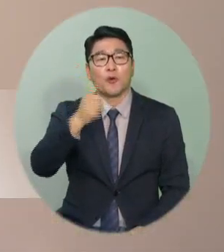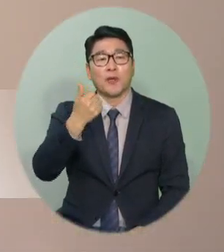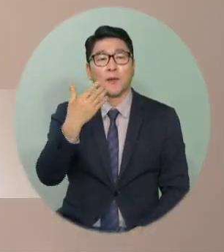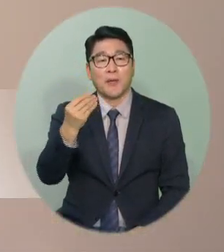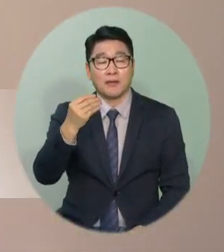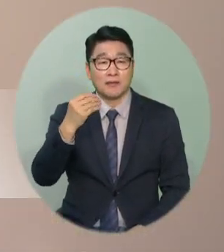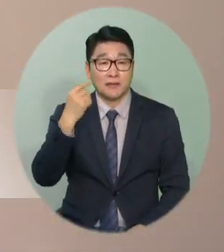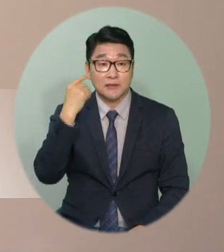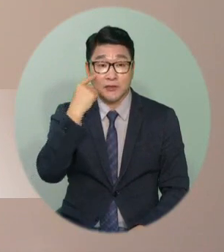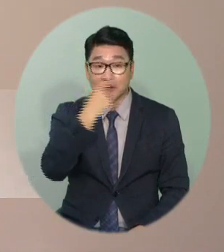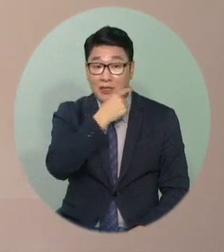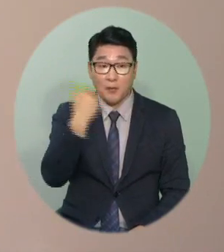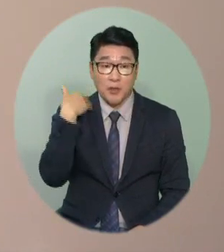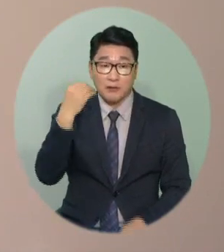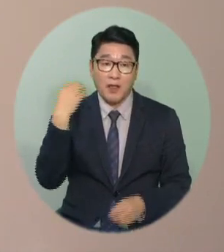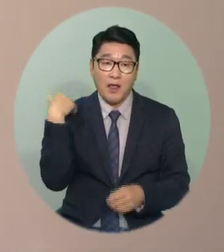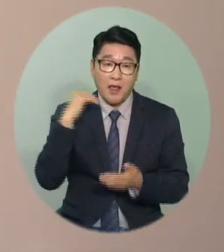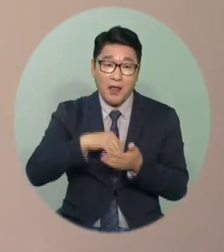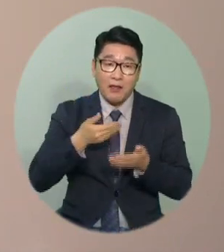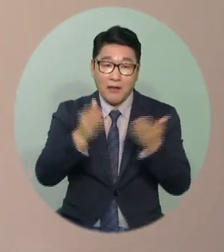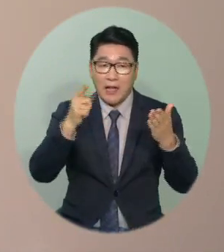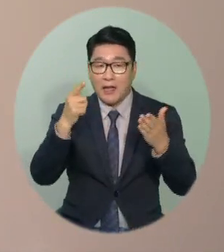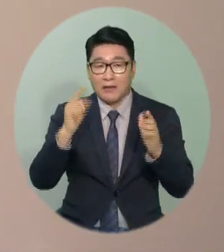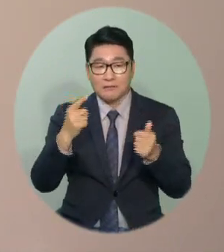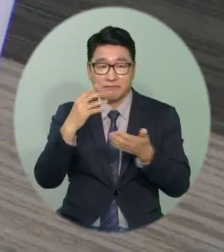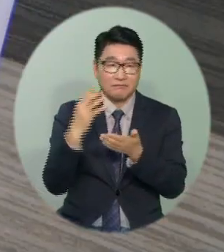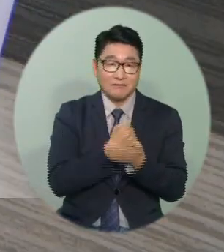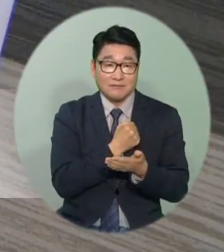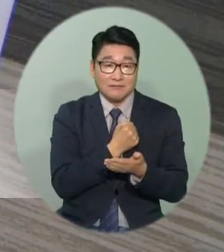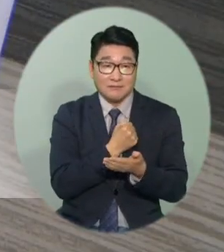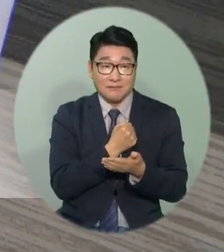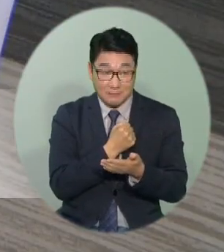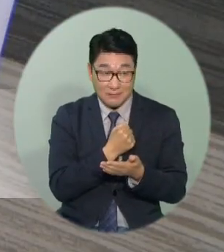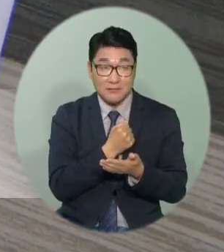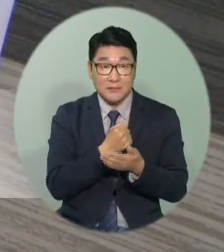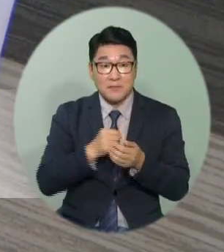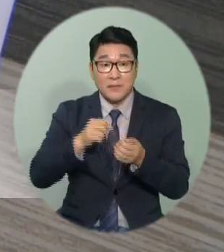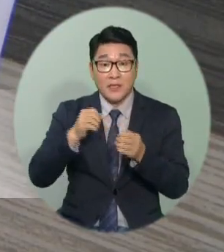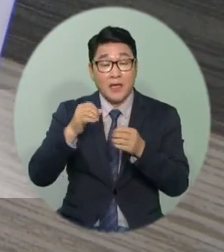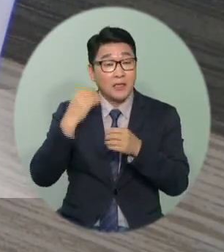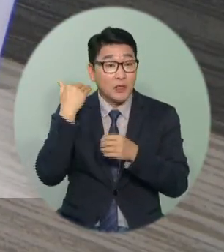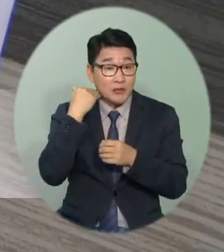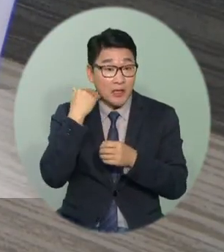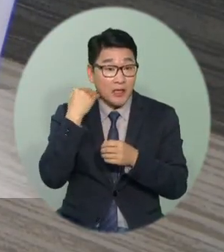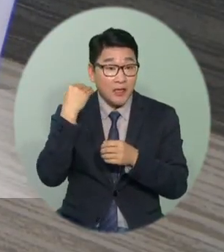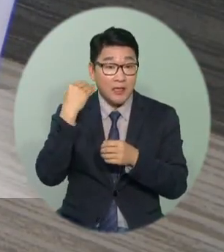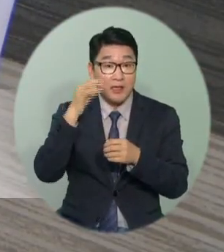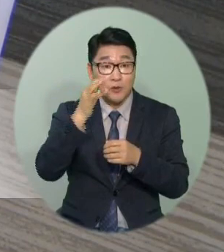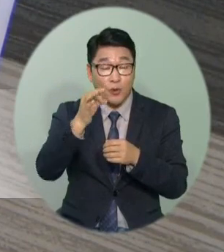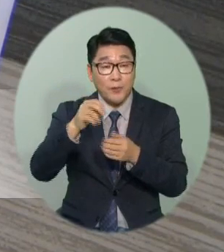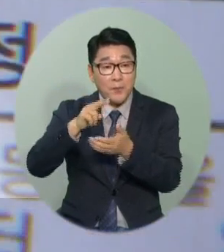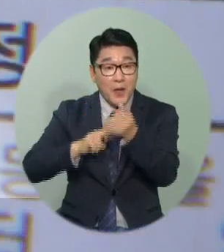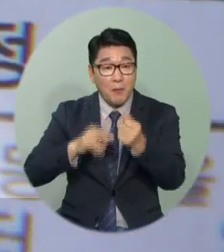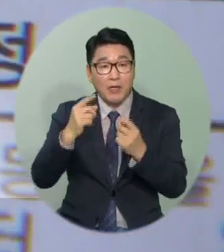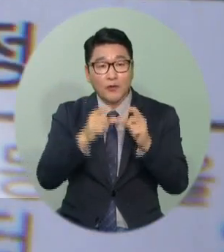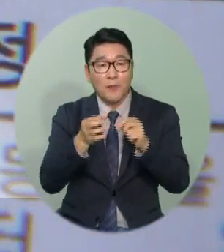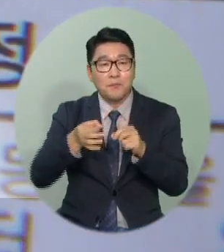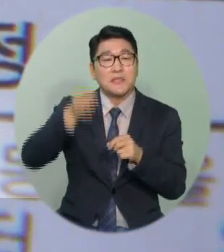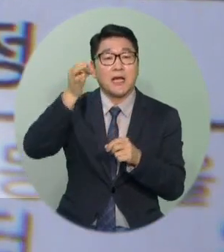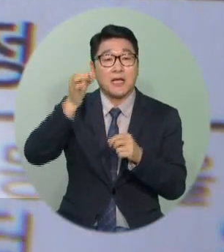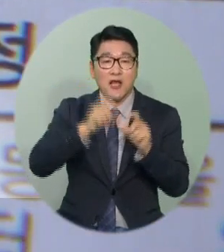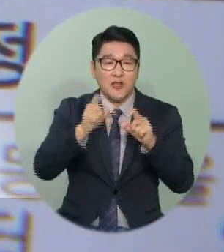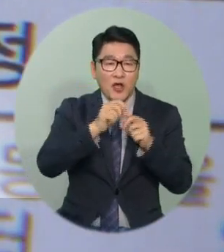상당의 전세 보증금을 돌려주지 않고 가로챘습니다 전세 보증금을 매매 대금보 높게 책정해 주택을 추가 구입하는